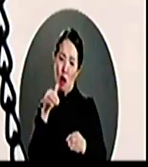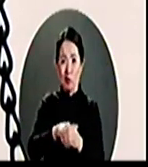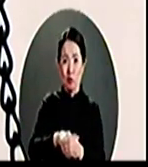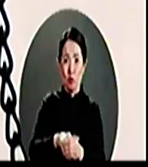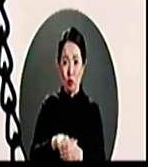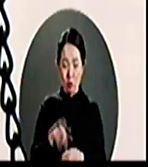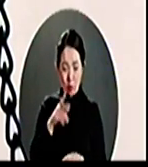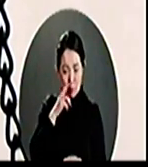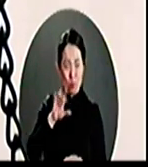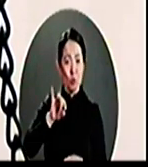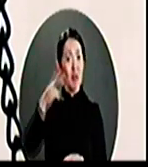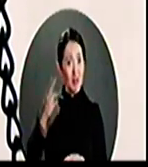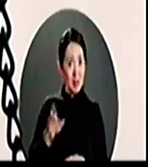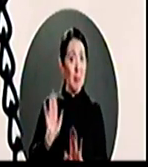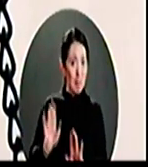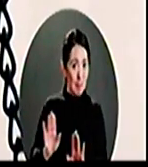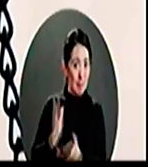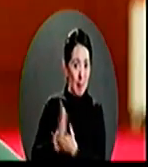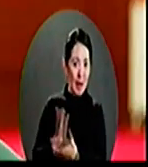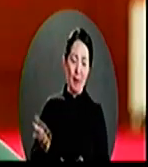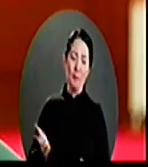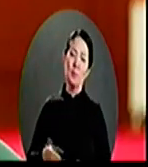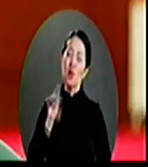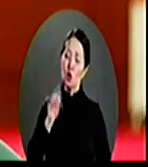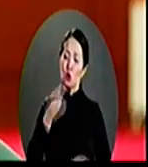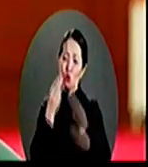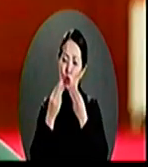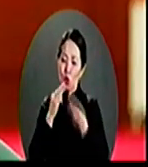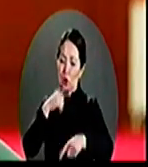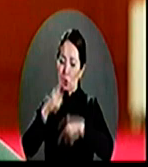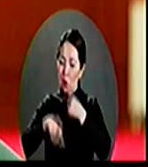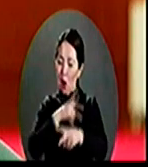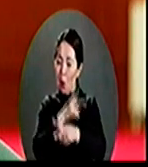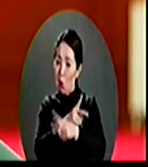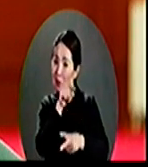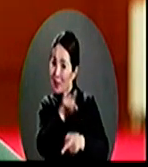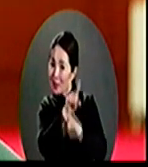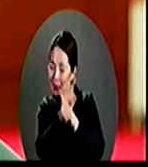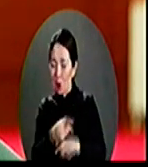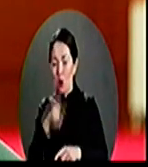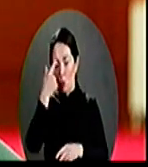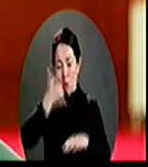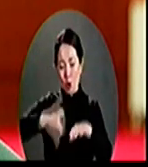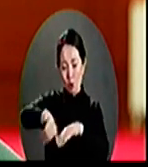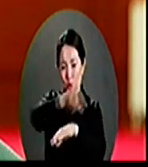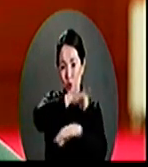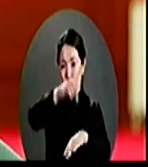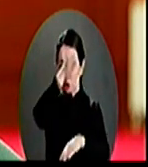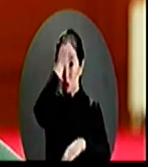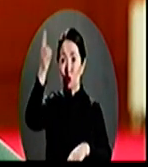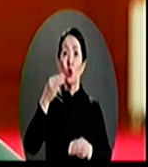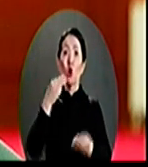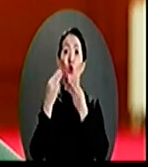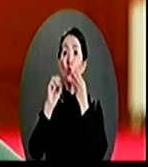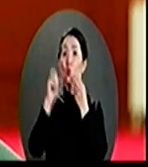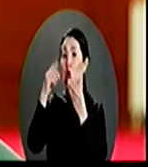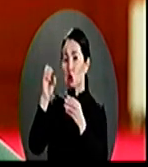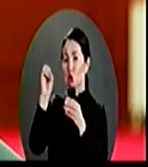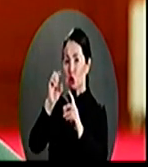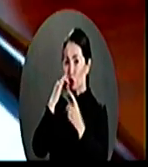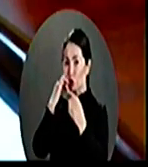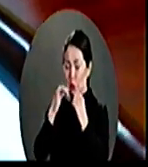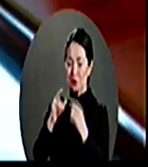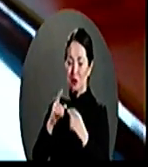ийм бүтэц тогтолцоотой байгаа. Энэ шүүхийн тухай хуулиар Монгол улсын ерөнхийлөгч шүүхийн ерөнхий зөвлөлийн нэг ч